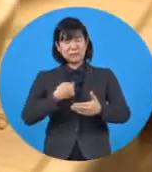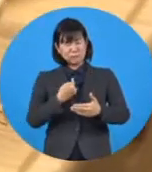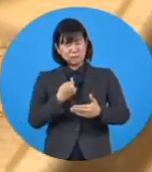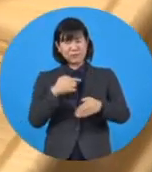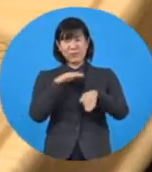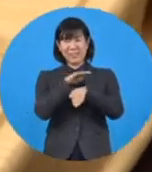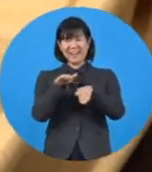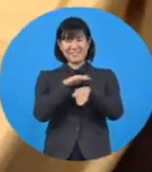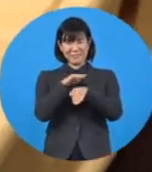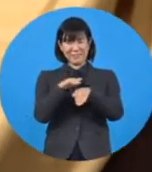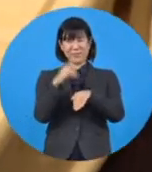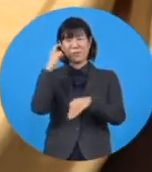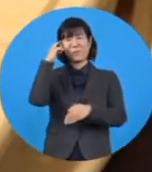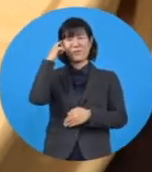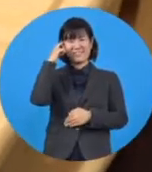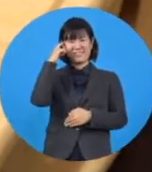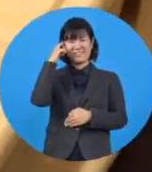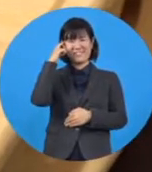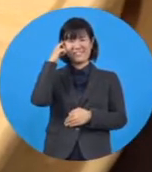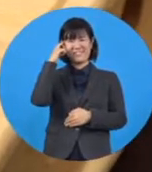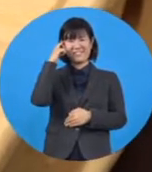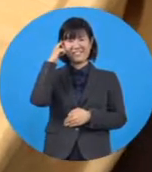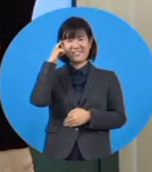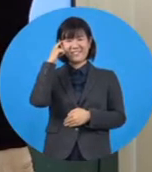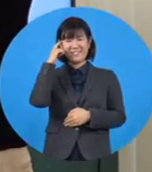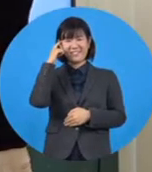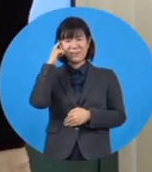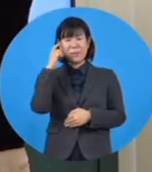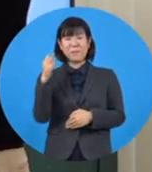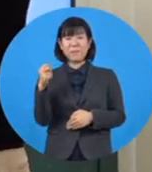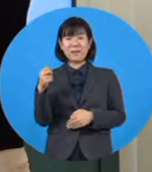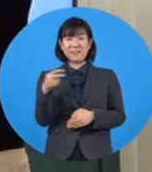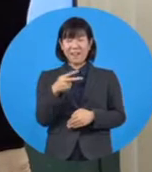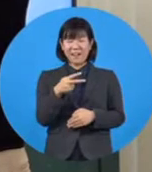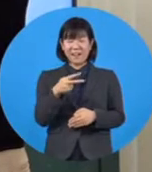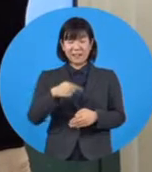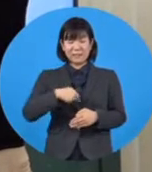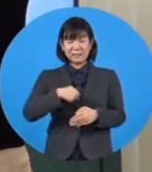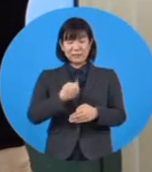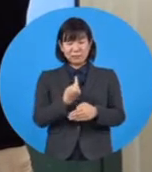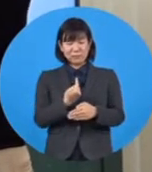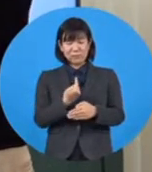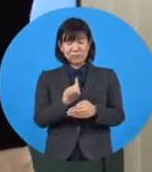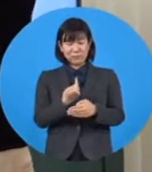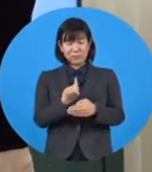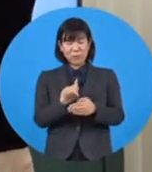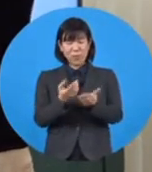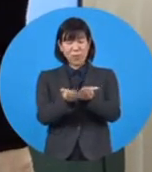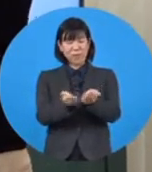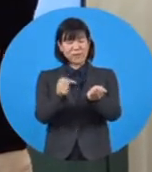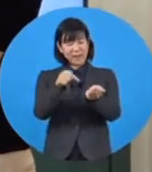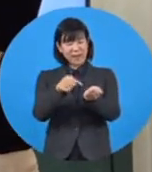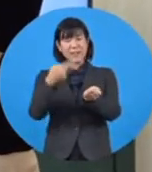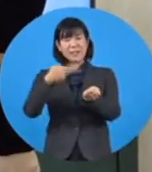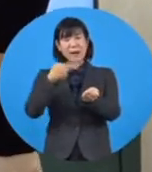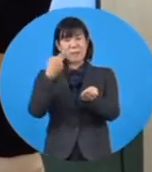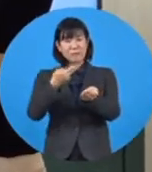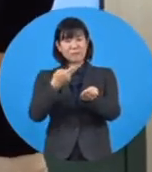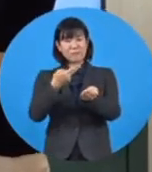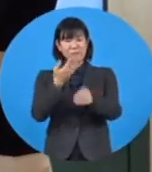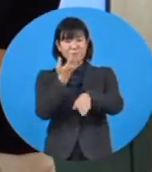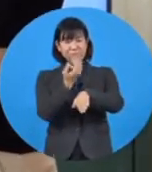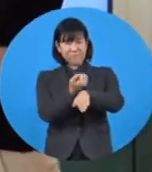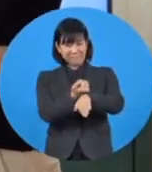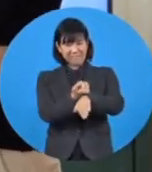く認識してもらって非常に大切にしてくれるように。でやはり、まあ、自分の食器で食べるというこの習慣が